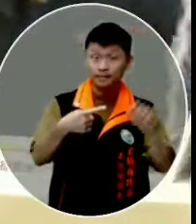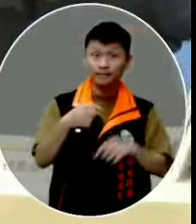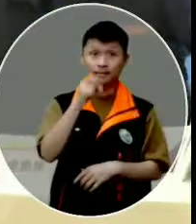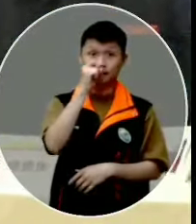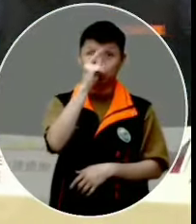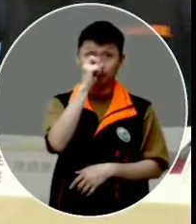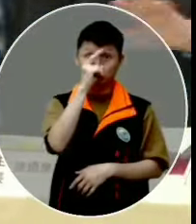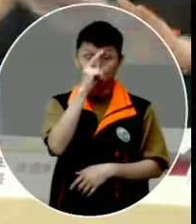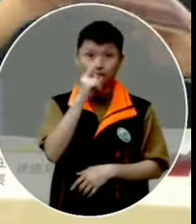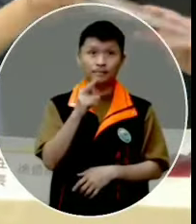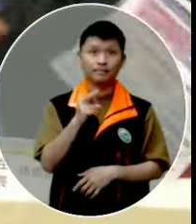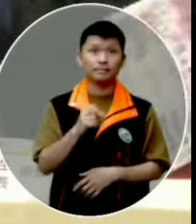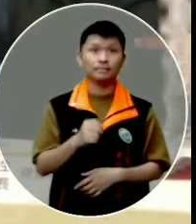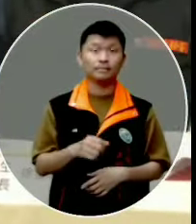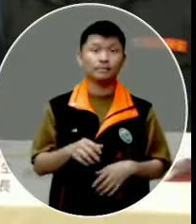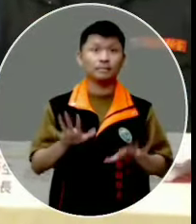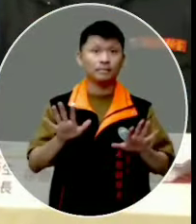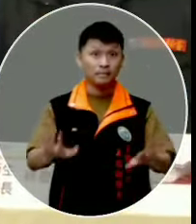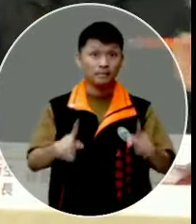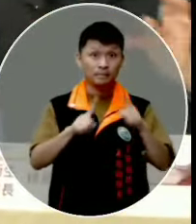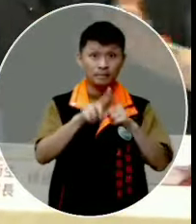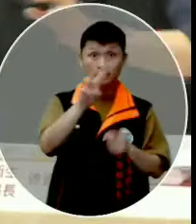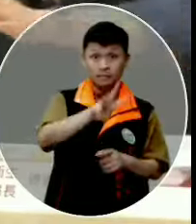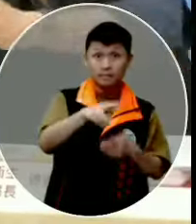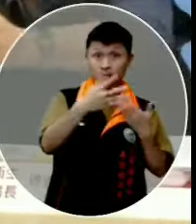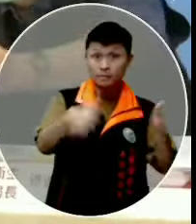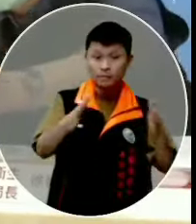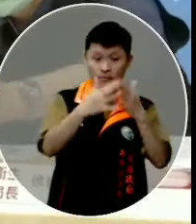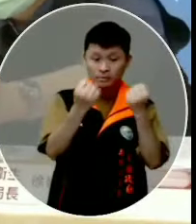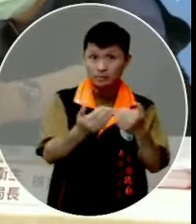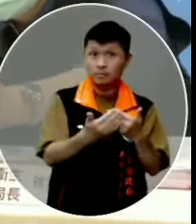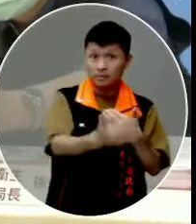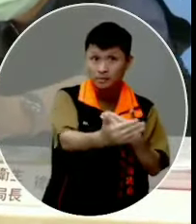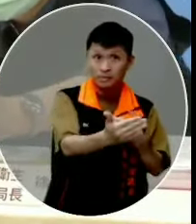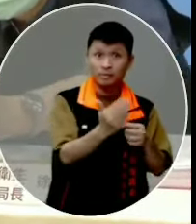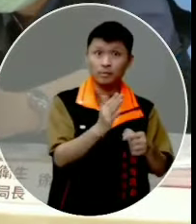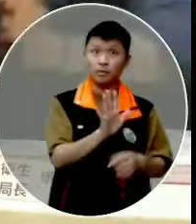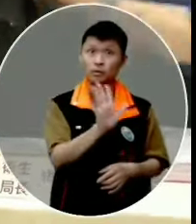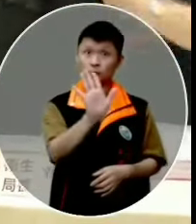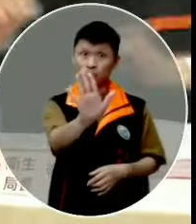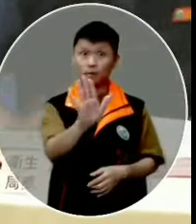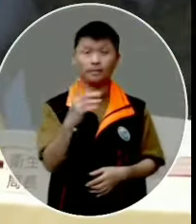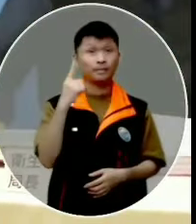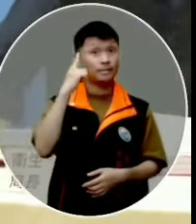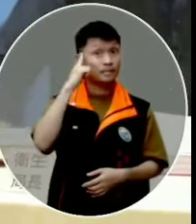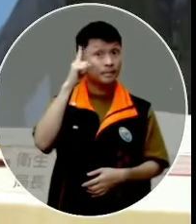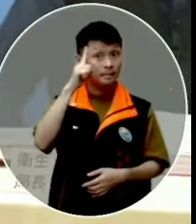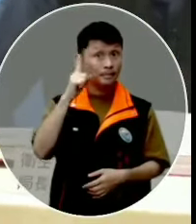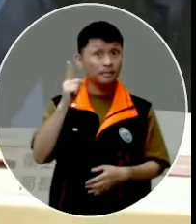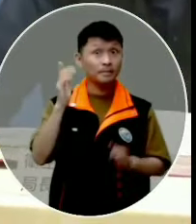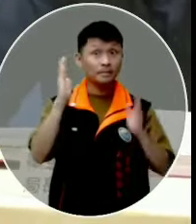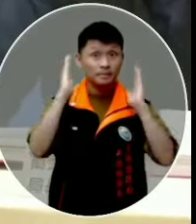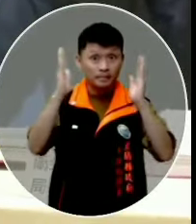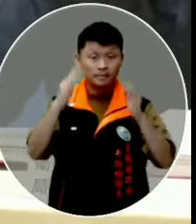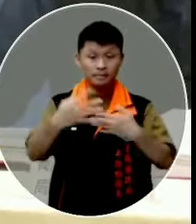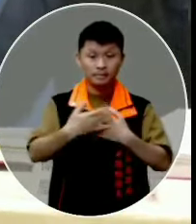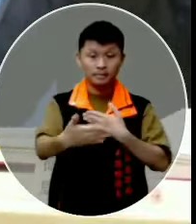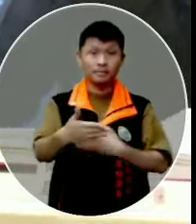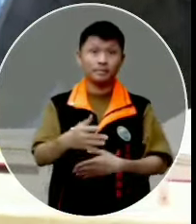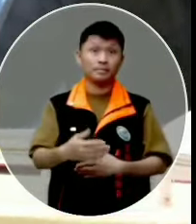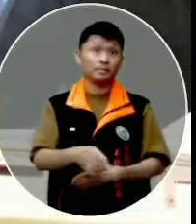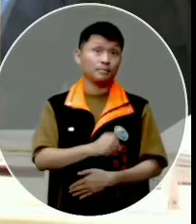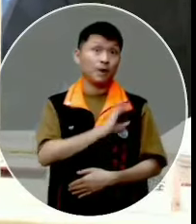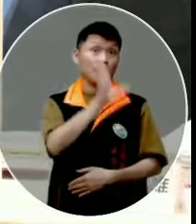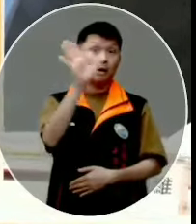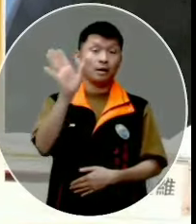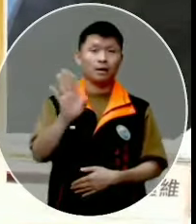有3000多人正在接受居家隔离。如果呢明天正式解隔，防疫包